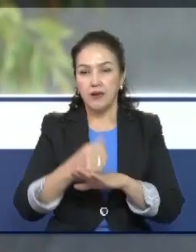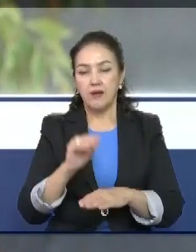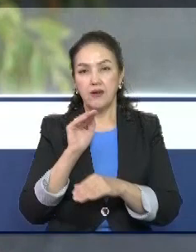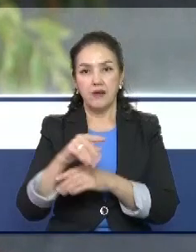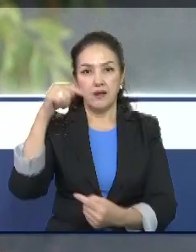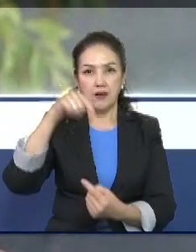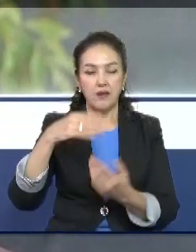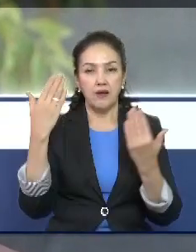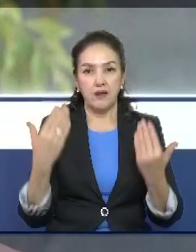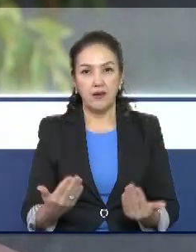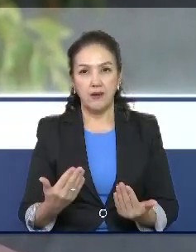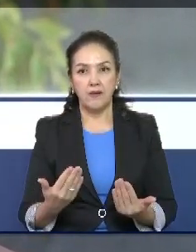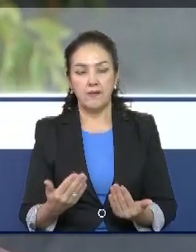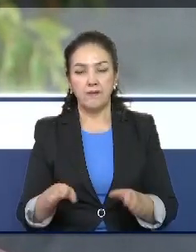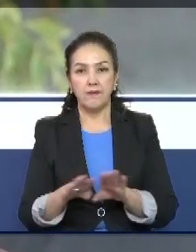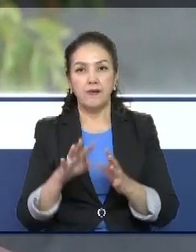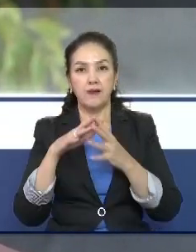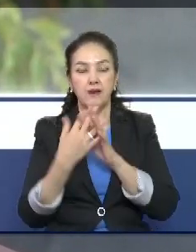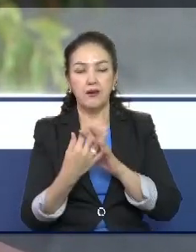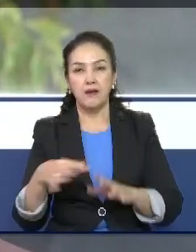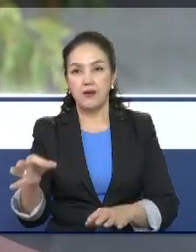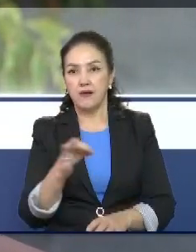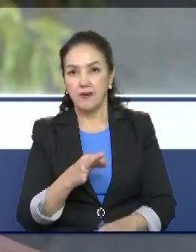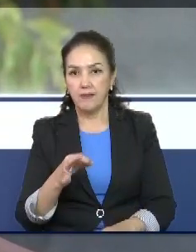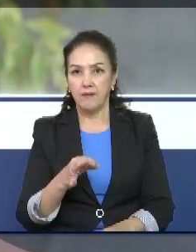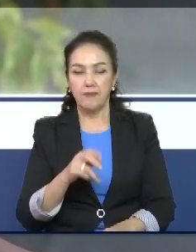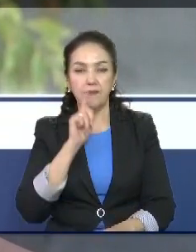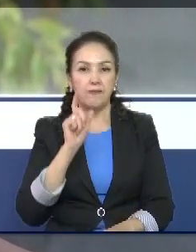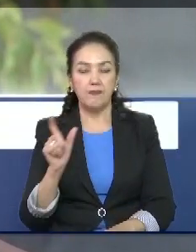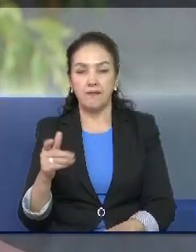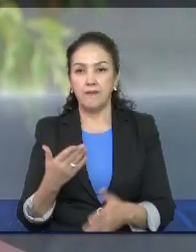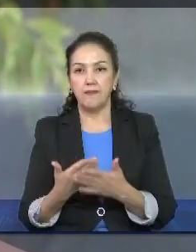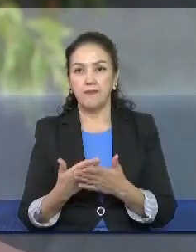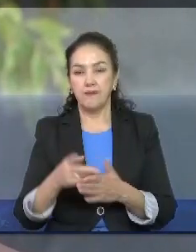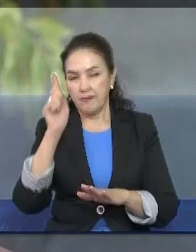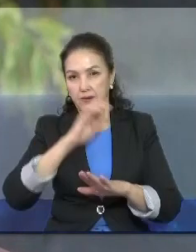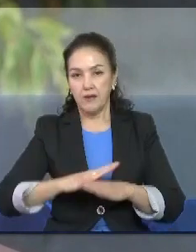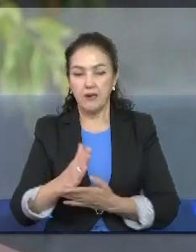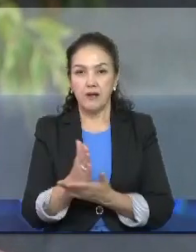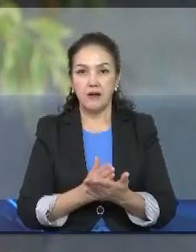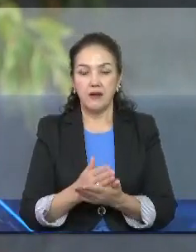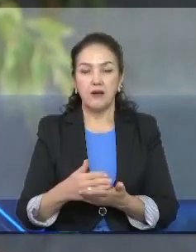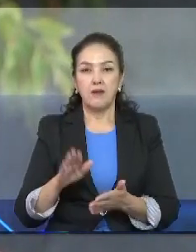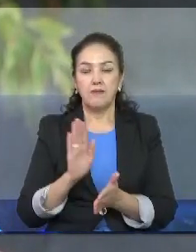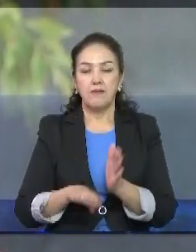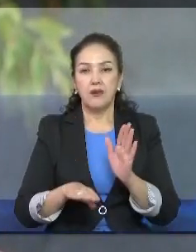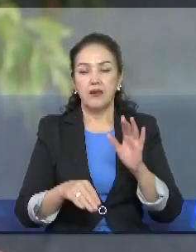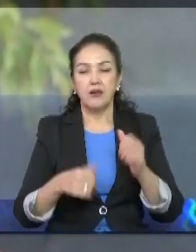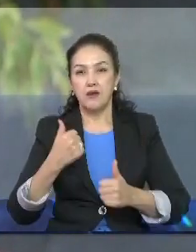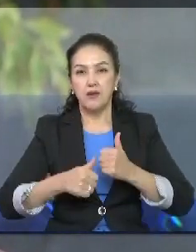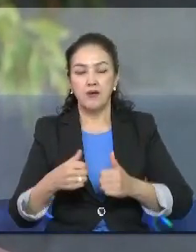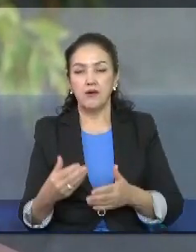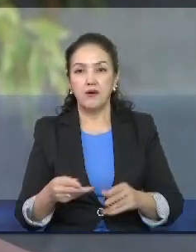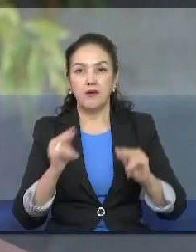тапсырмасына сәйкес қазіргі таңда осы ауылдық және аудандық жерлерде жастарды мемлекеттік қызметке ешқандай конкурстық іріктеусіз